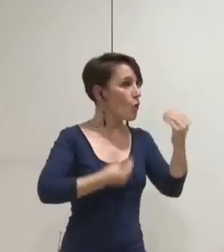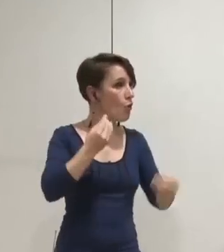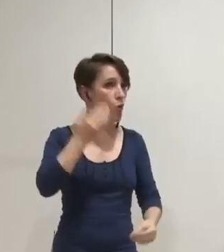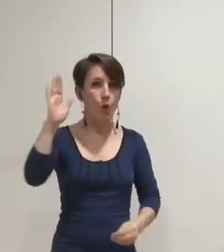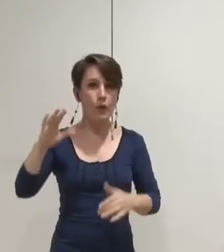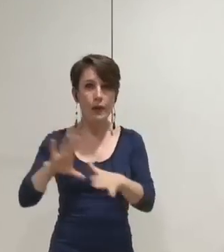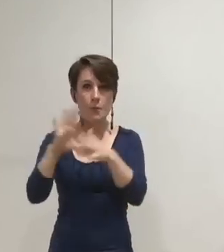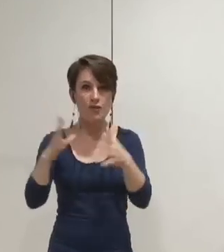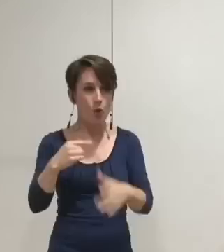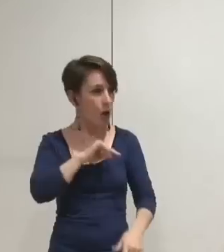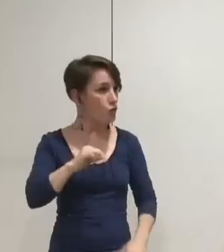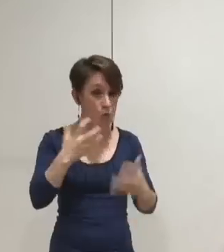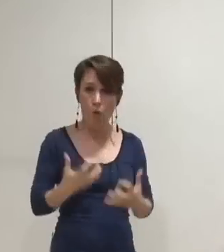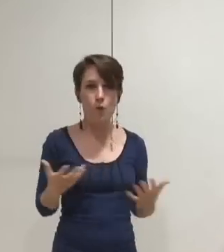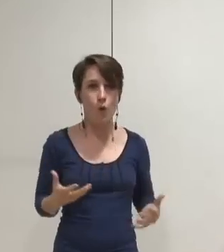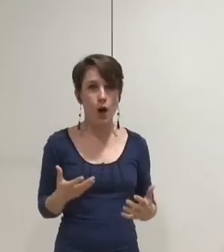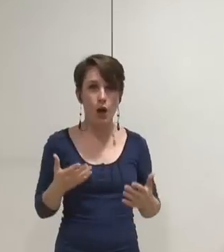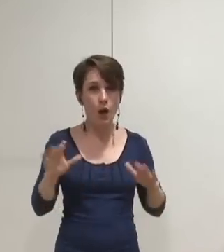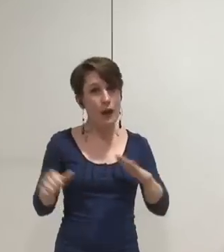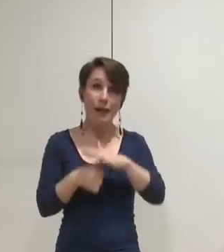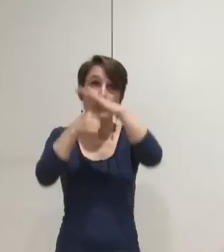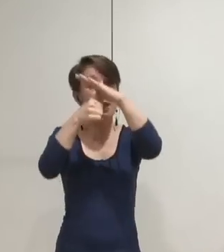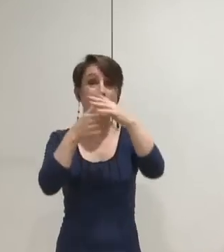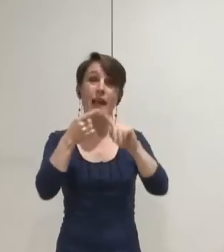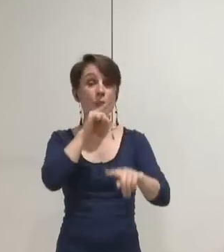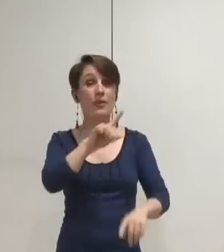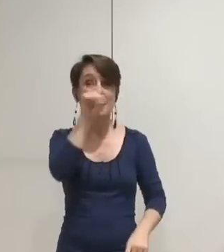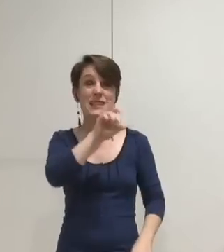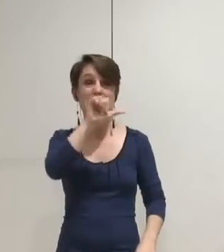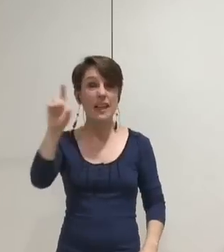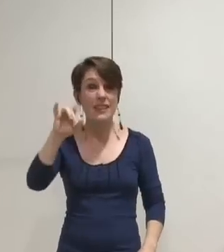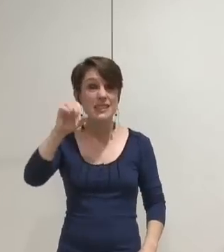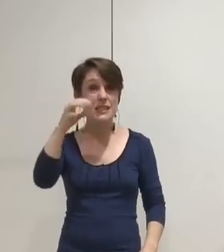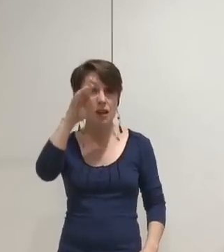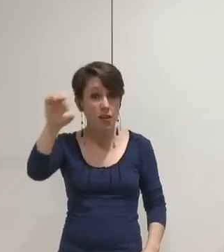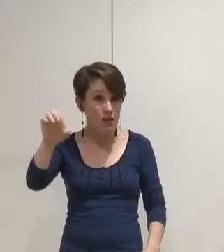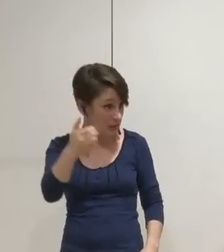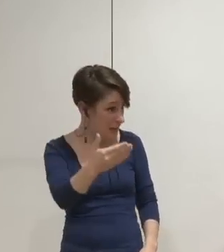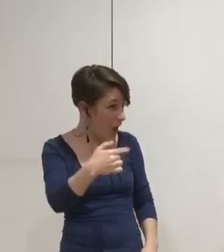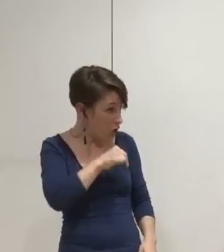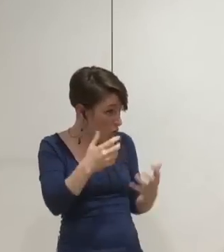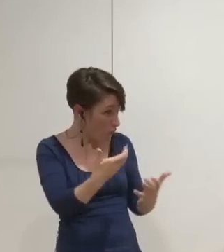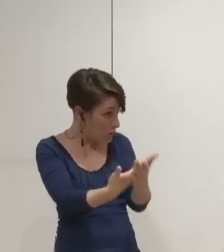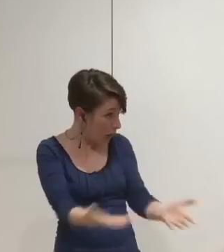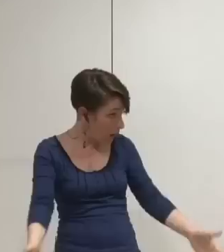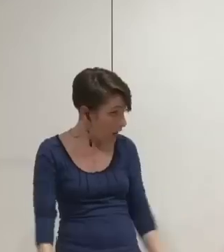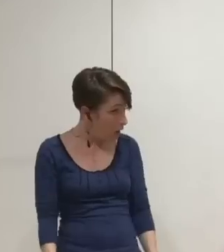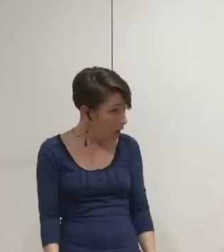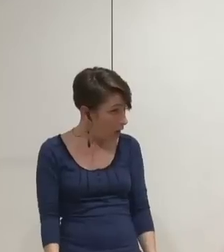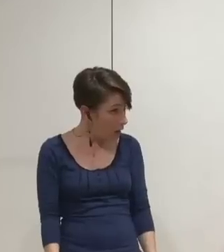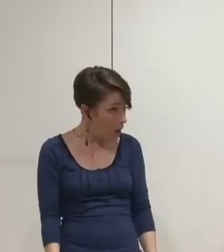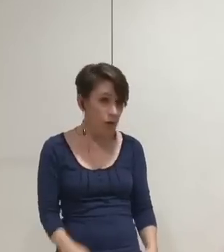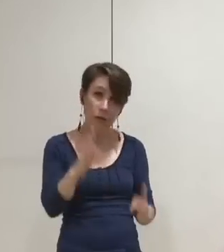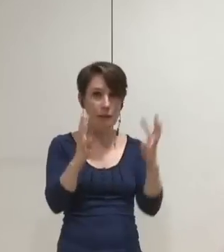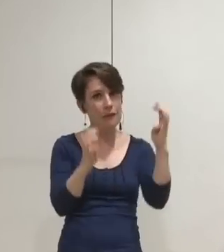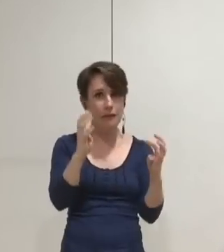voulons qu'est-ce que nous voulons être la capitale des adistes qu'est-ce que nous voulons quelle est notre spécificité donc